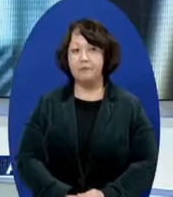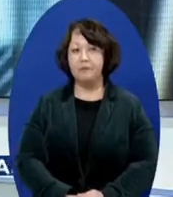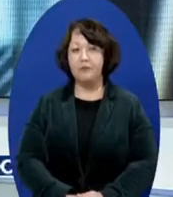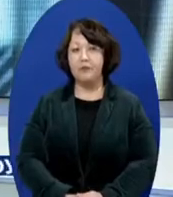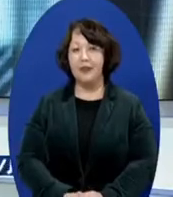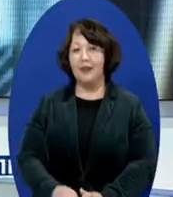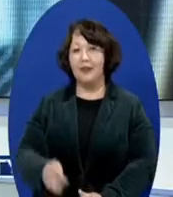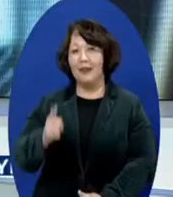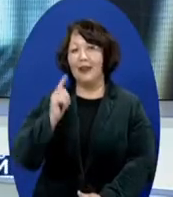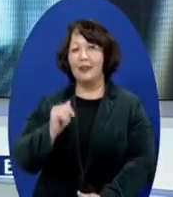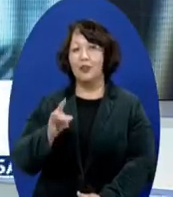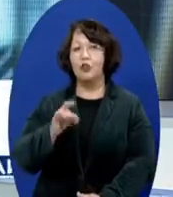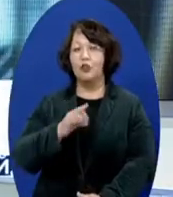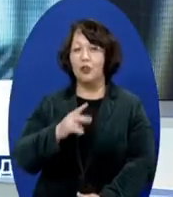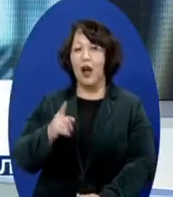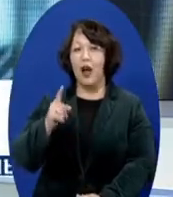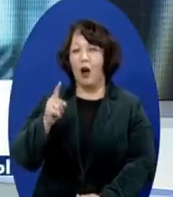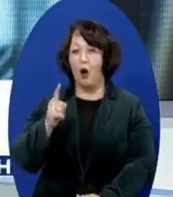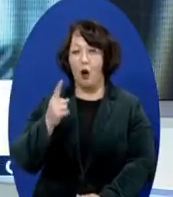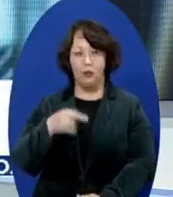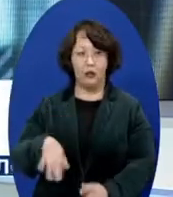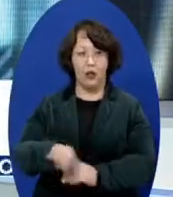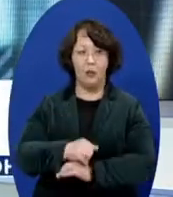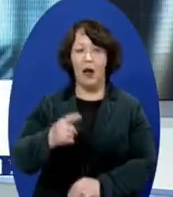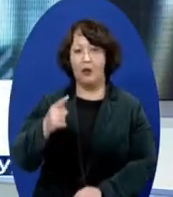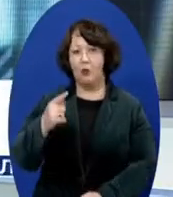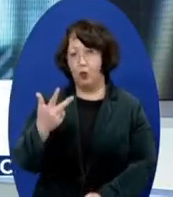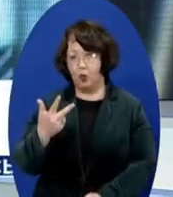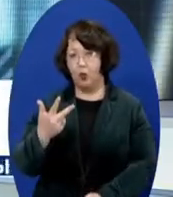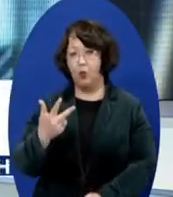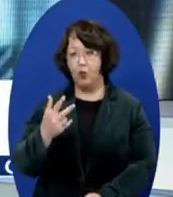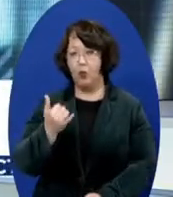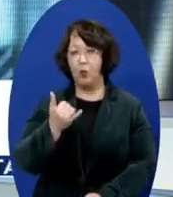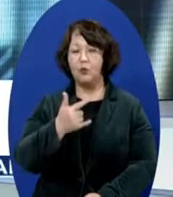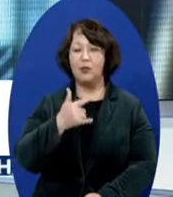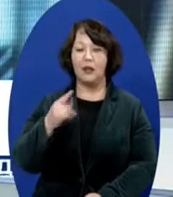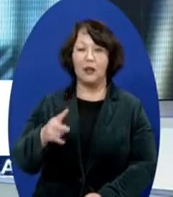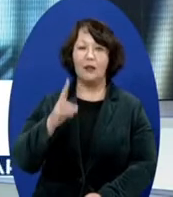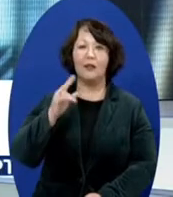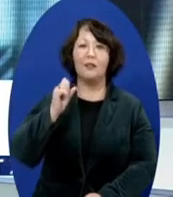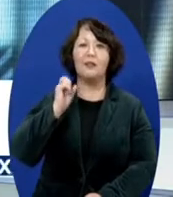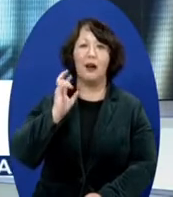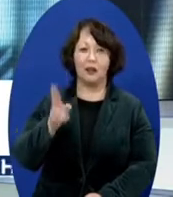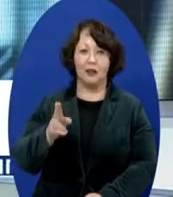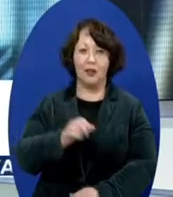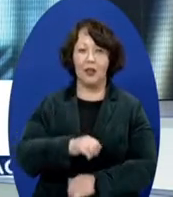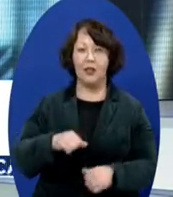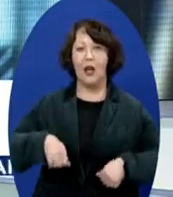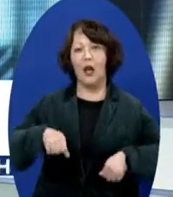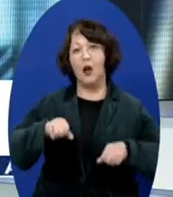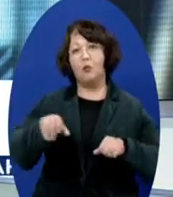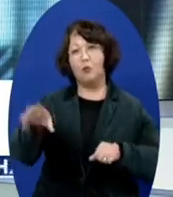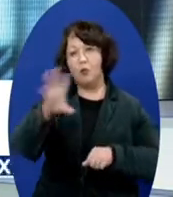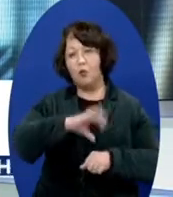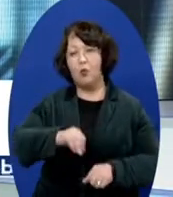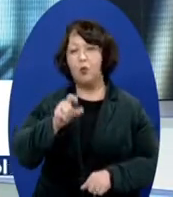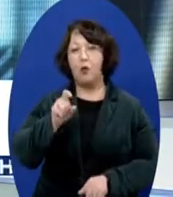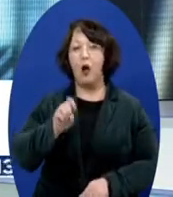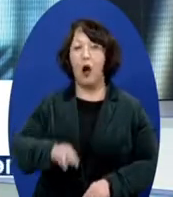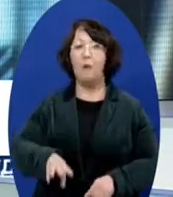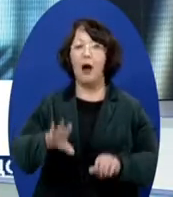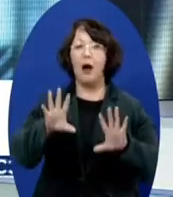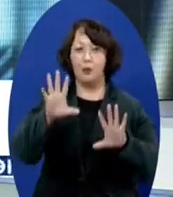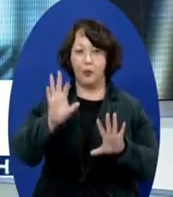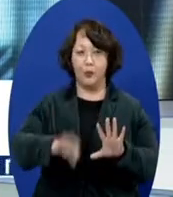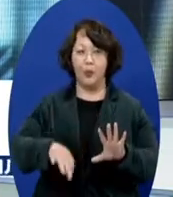Олон өксөлтний үлгийн болсон Ховд аймагта 13 өксөлтөн бий. Тэдний нэг болох казах иргэд тус аймгийн нийт хүн амын 10 гаруй хувийг эзэлдэг юм а. Цөөхөн ч гэсэн жилд